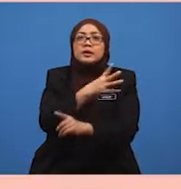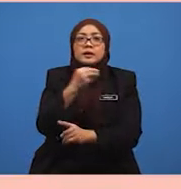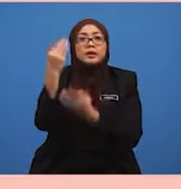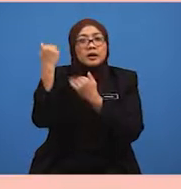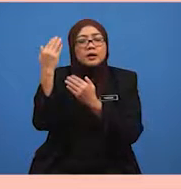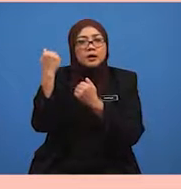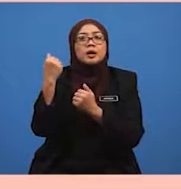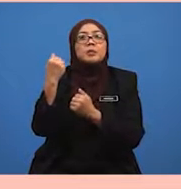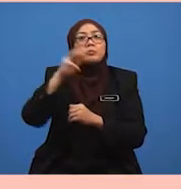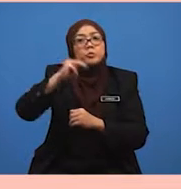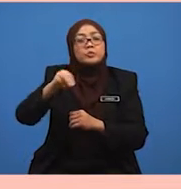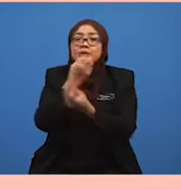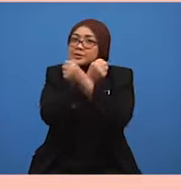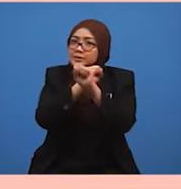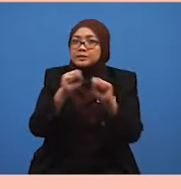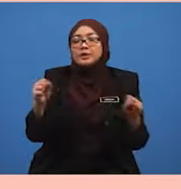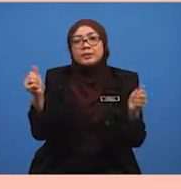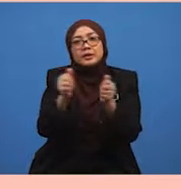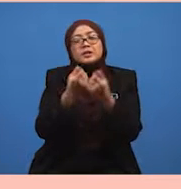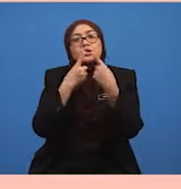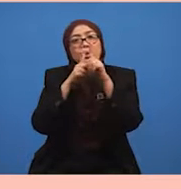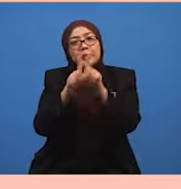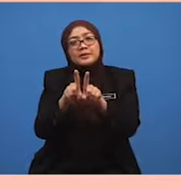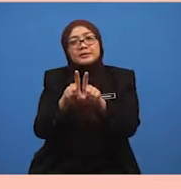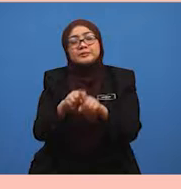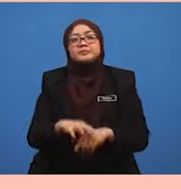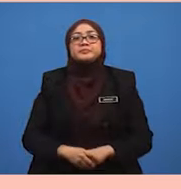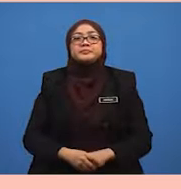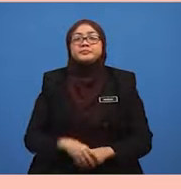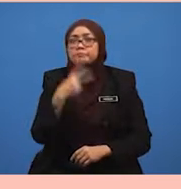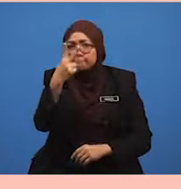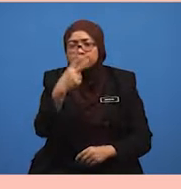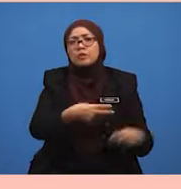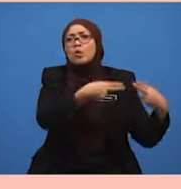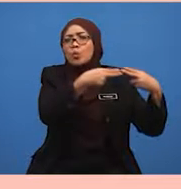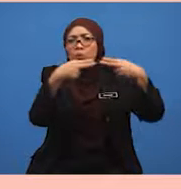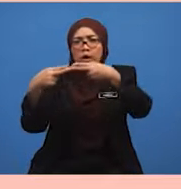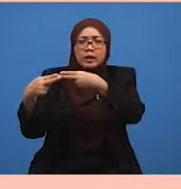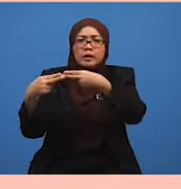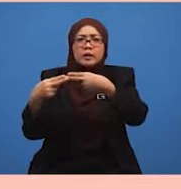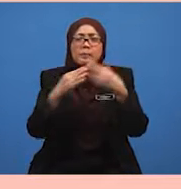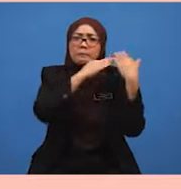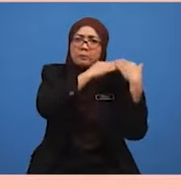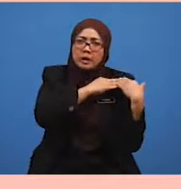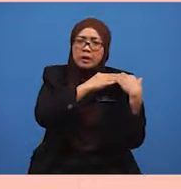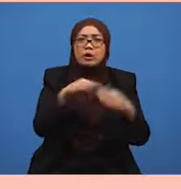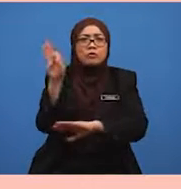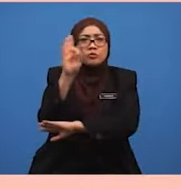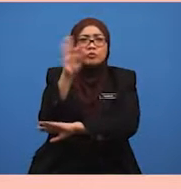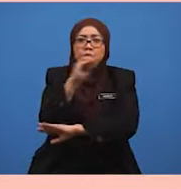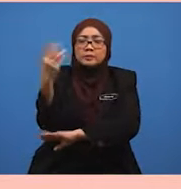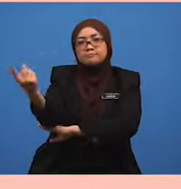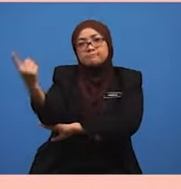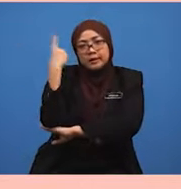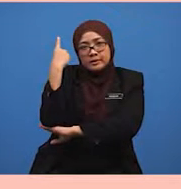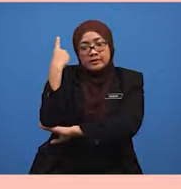okey? Mari kita menyiasat hubung kait antara beban, fulcrum dan daya. Tahukah anda